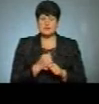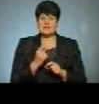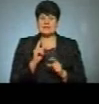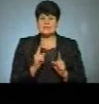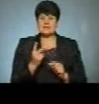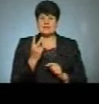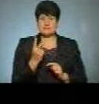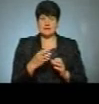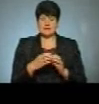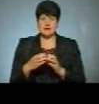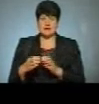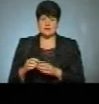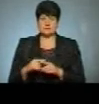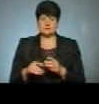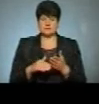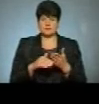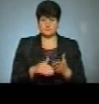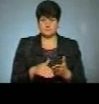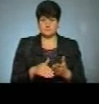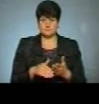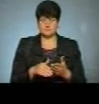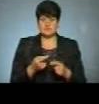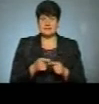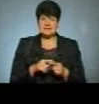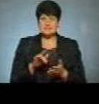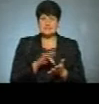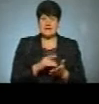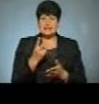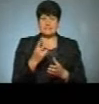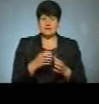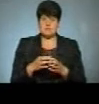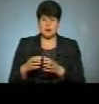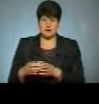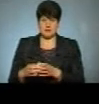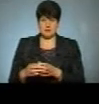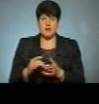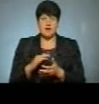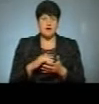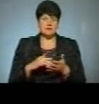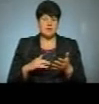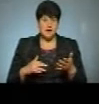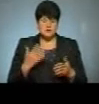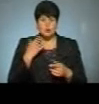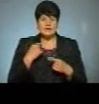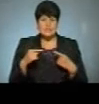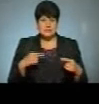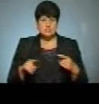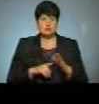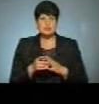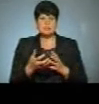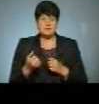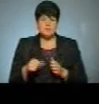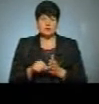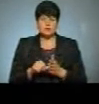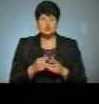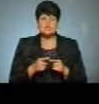бригади екстреної медичної допомоги. Це центральні дві бригади. А вже далі, коли вже інші почали приймати участь, то вже це